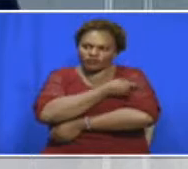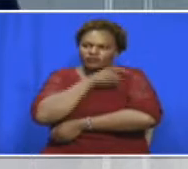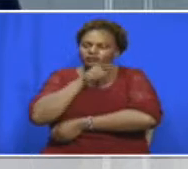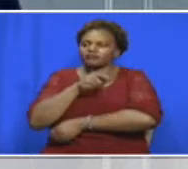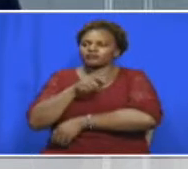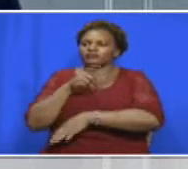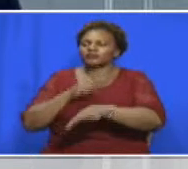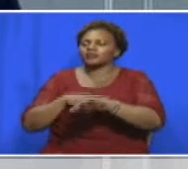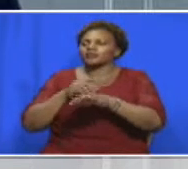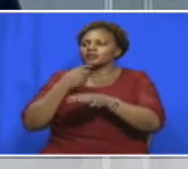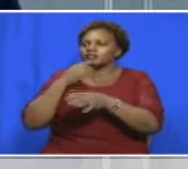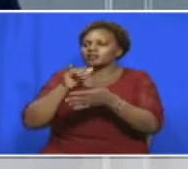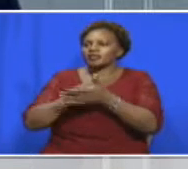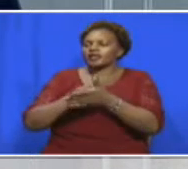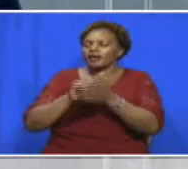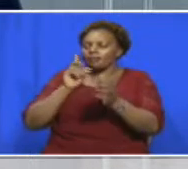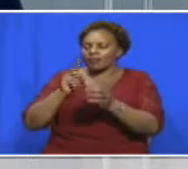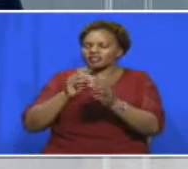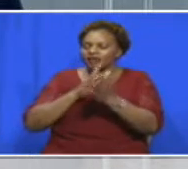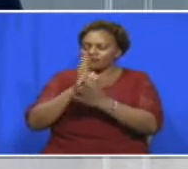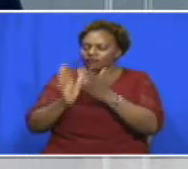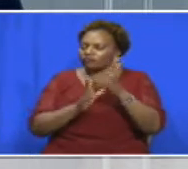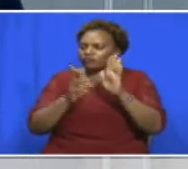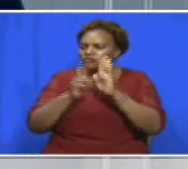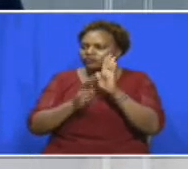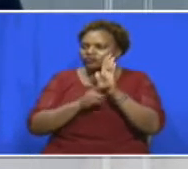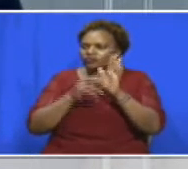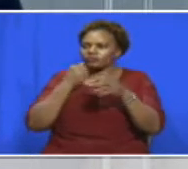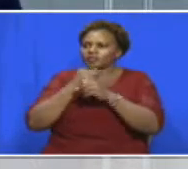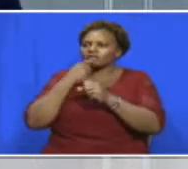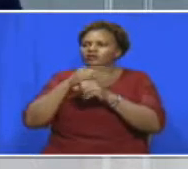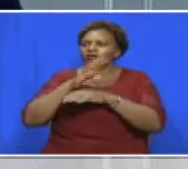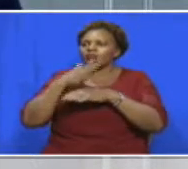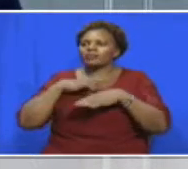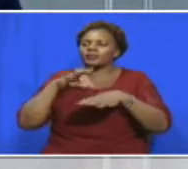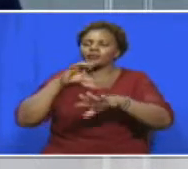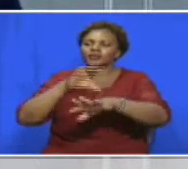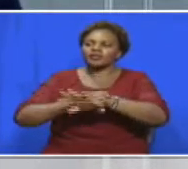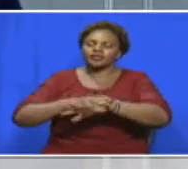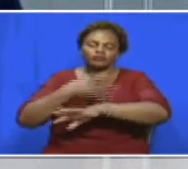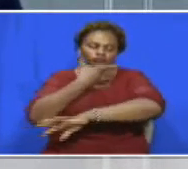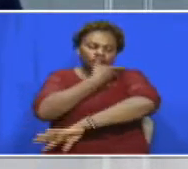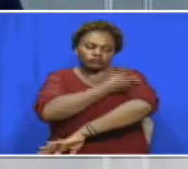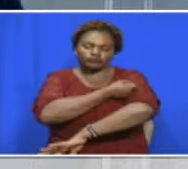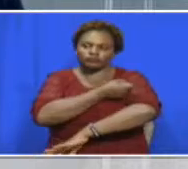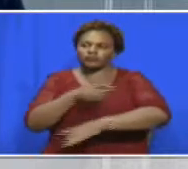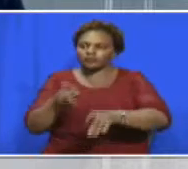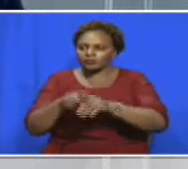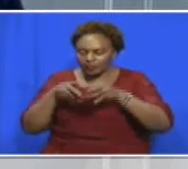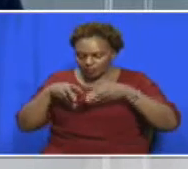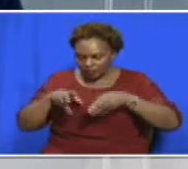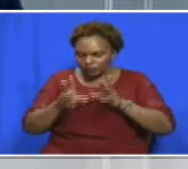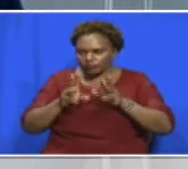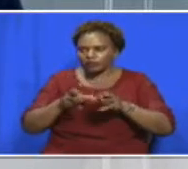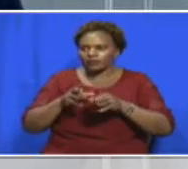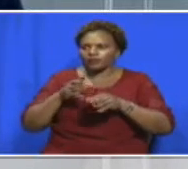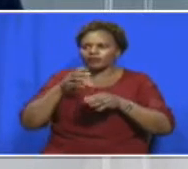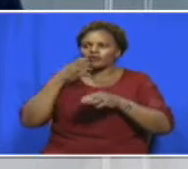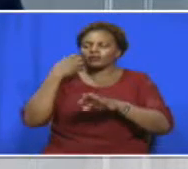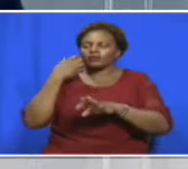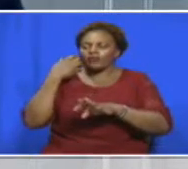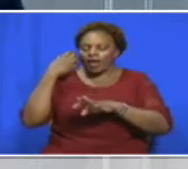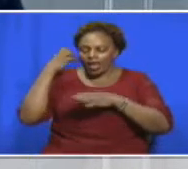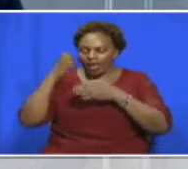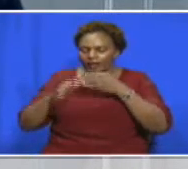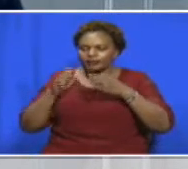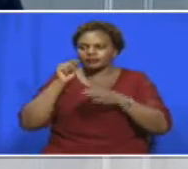hayo yamehimizwa kuweka mikakati itakayohakikisha kuwa raia wanapokea chanjo kikamilifu kama njia ya kukabiliana na